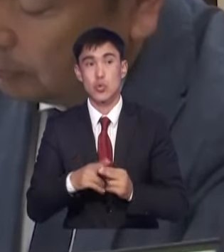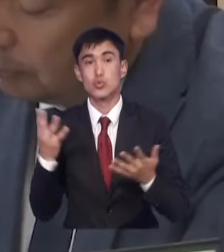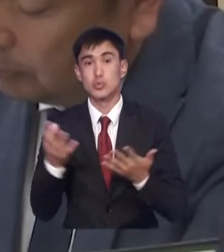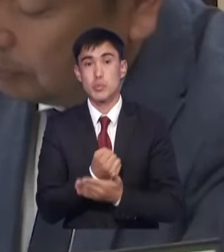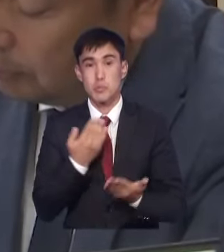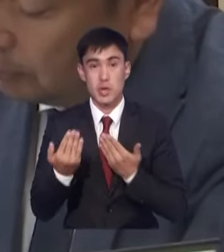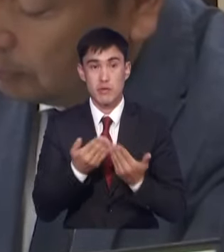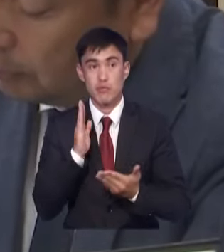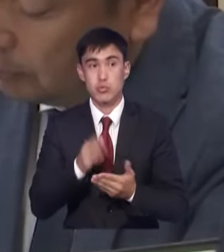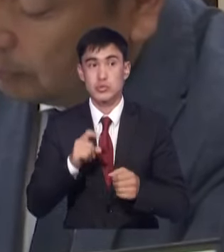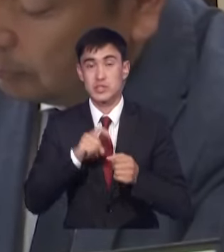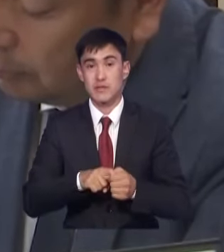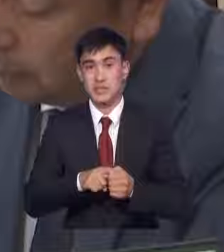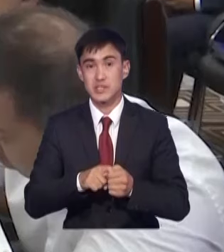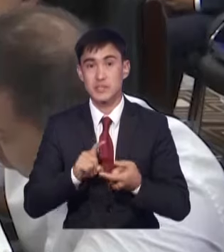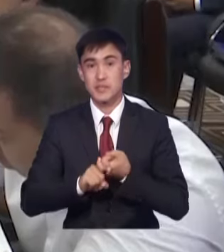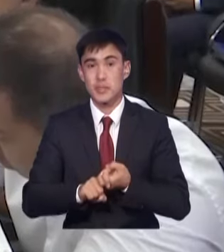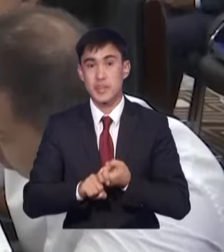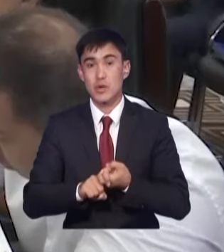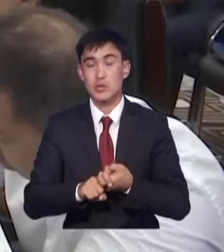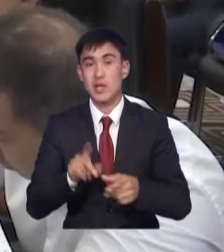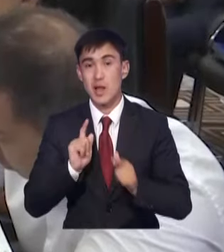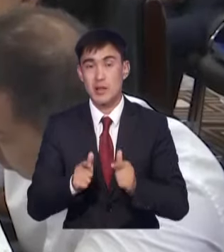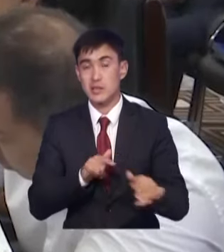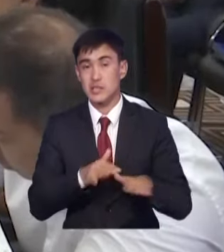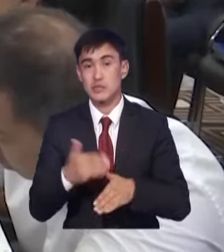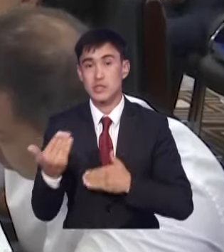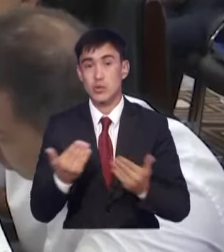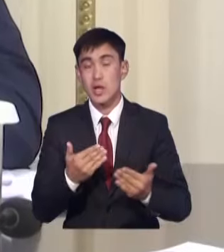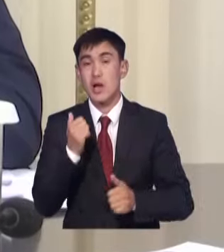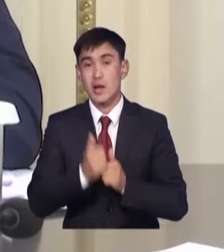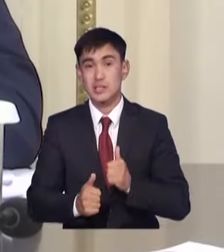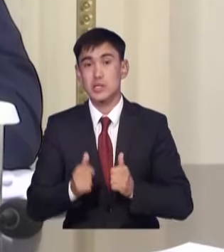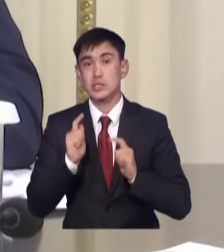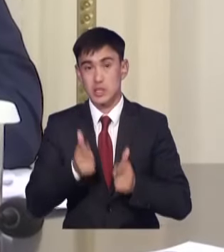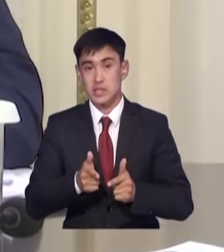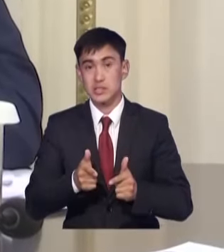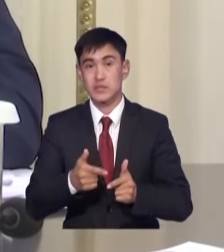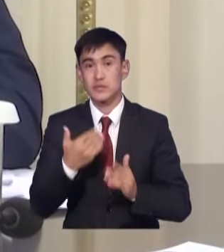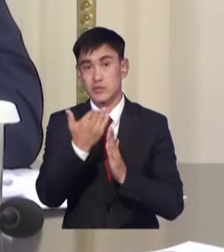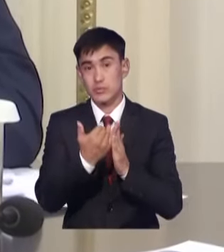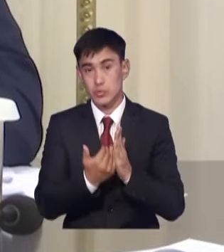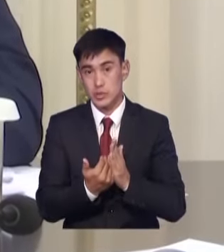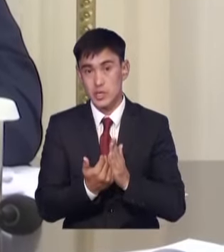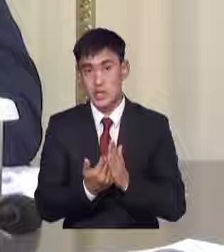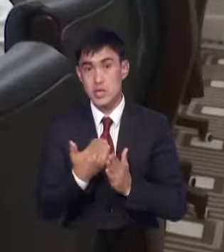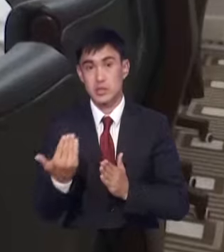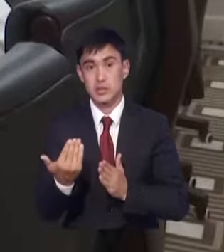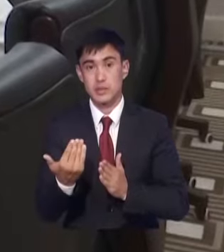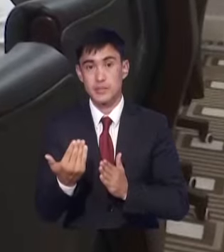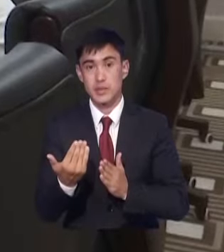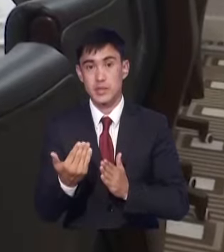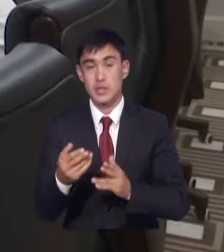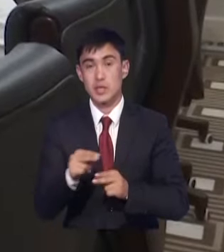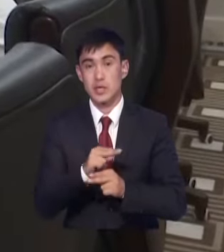успех переговоров будет зависеть теперь непосредственно от реальных действий сторон Если каждый удовлетворит выше упом сотрудничество